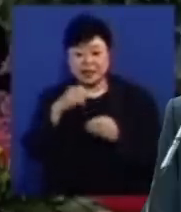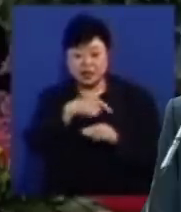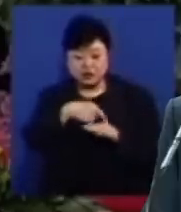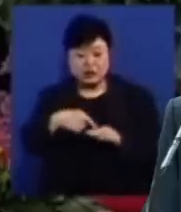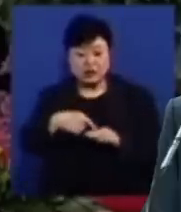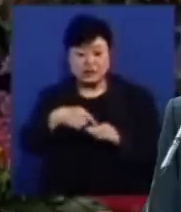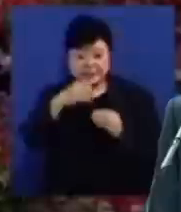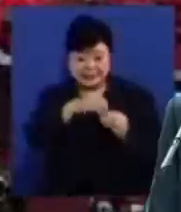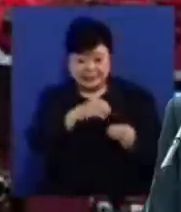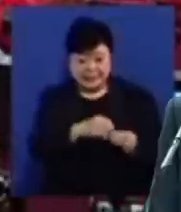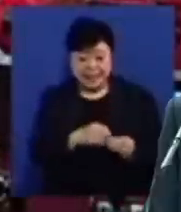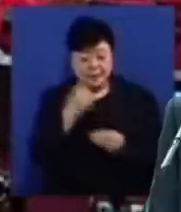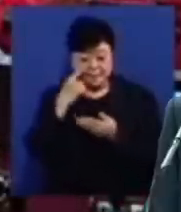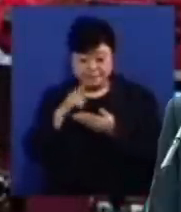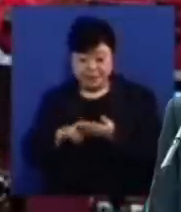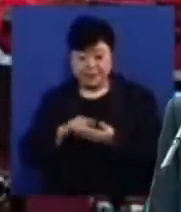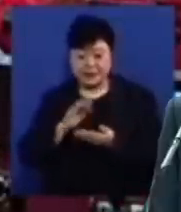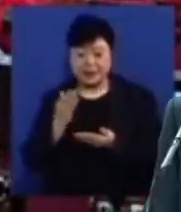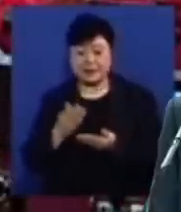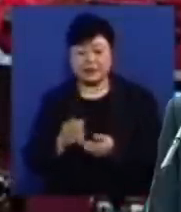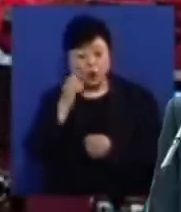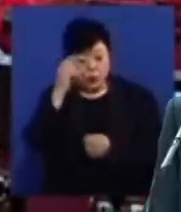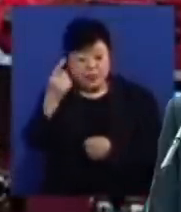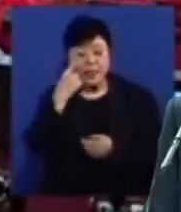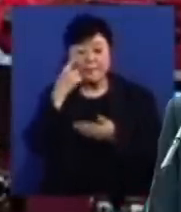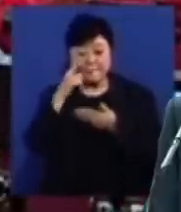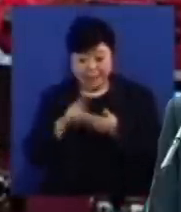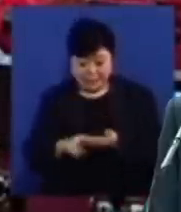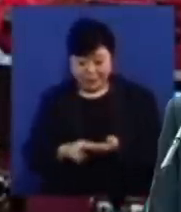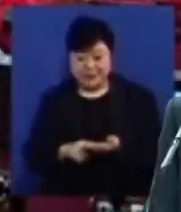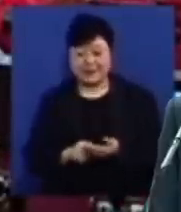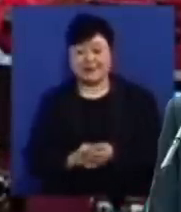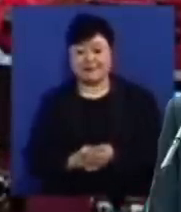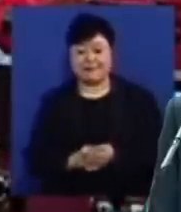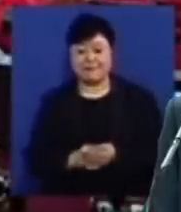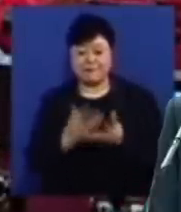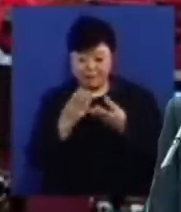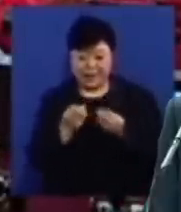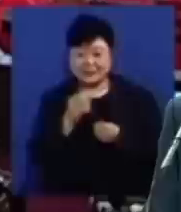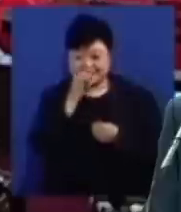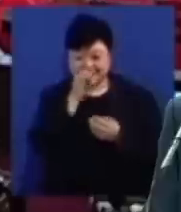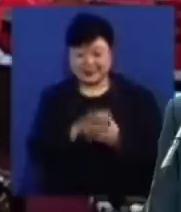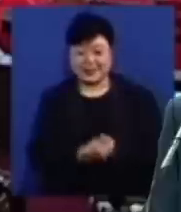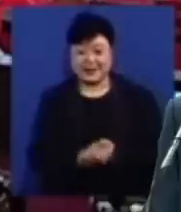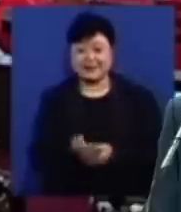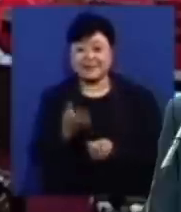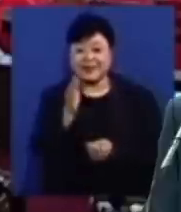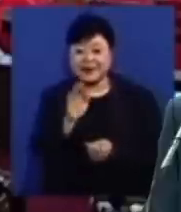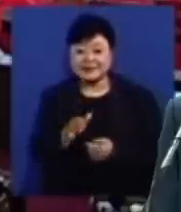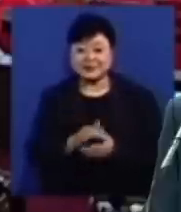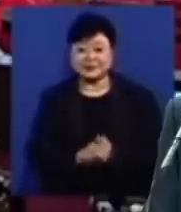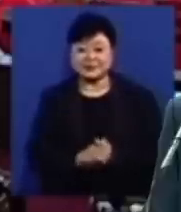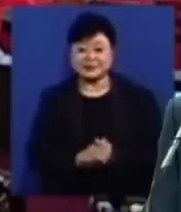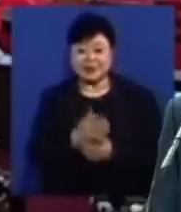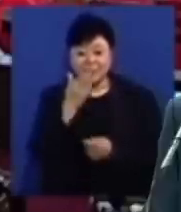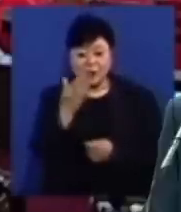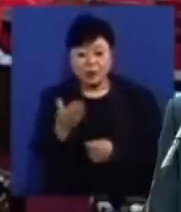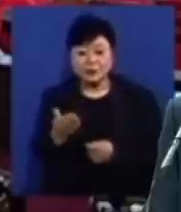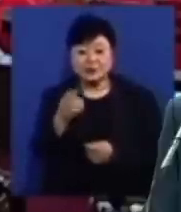것으로 온 세계는 위대한 발견이라고 떠들썩했습니다. 그러나 여러분,